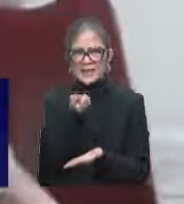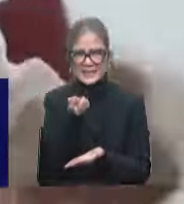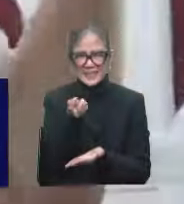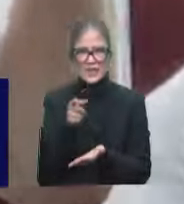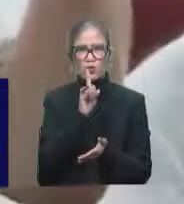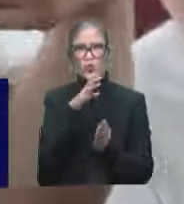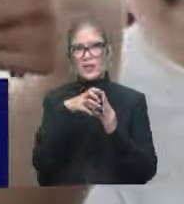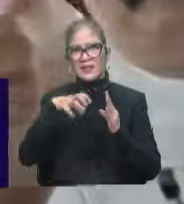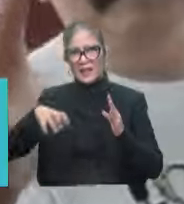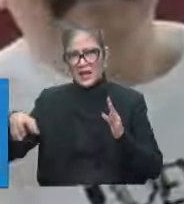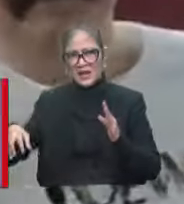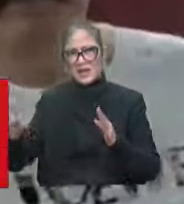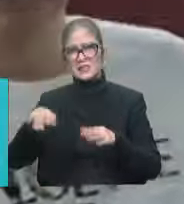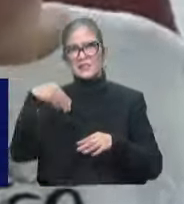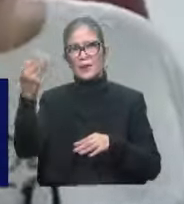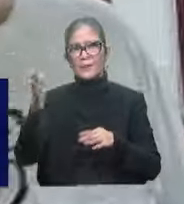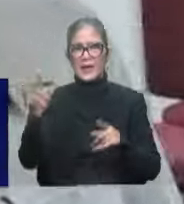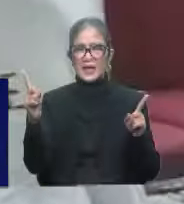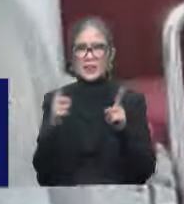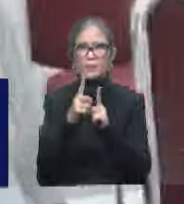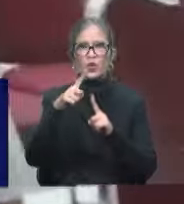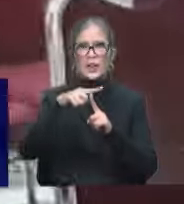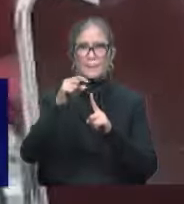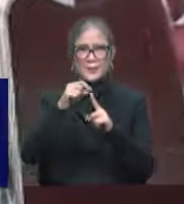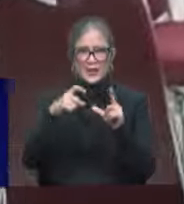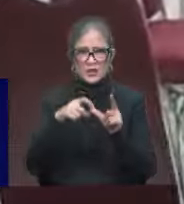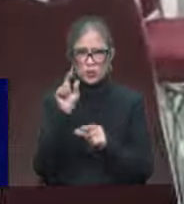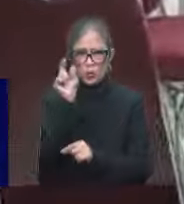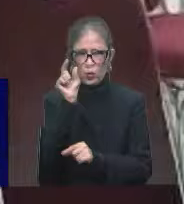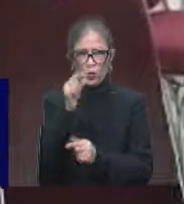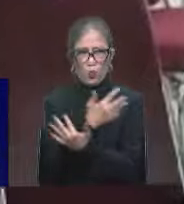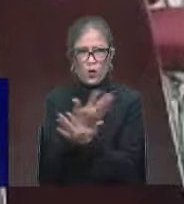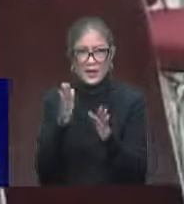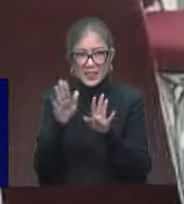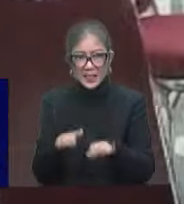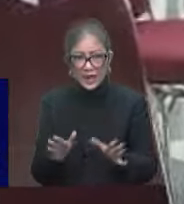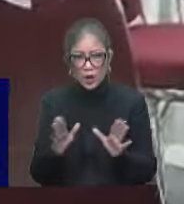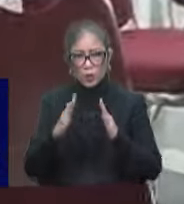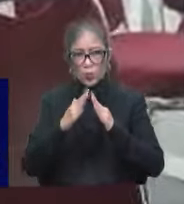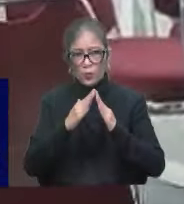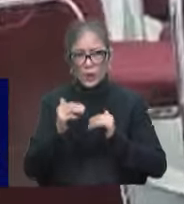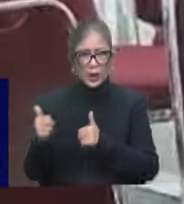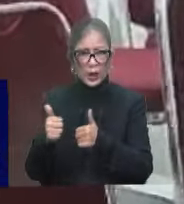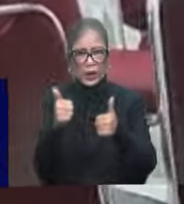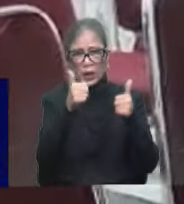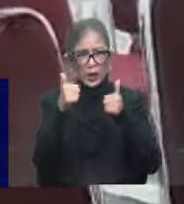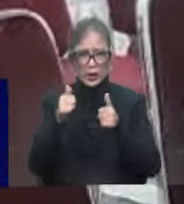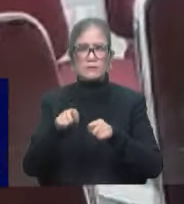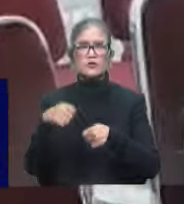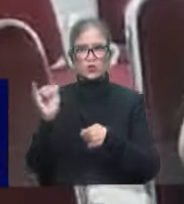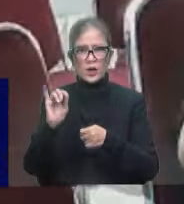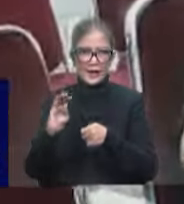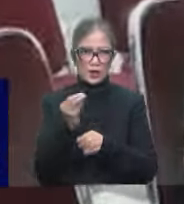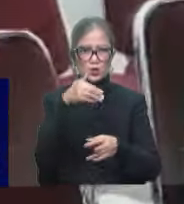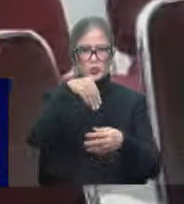tetangga yang dijumpai di TPS secara umum warga yang tinggal di komplek perumahan elit ini antusias untuk